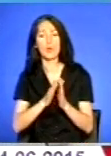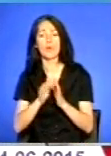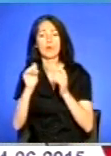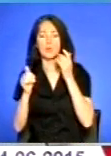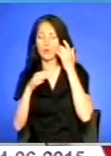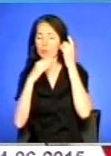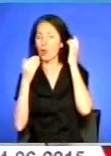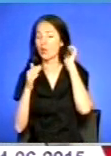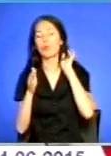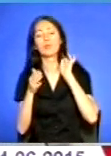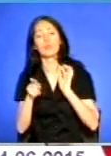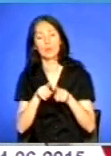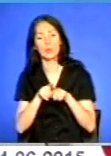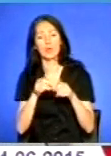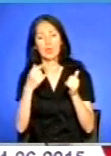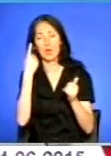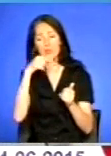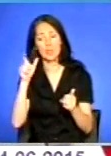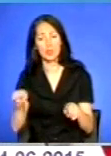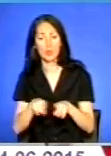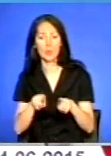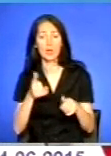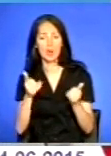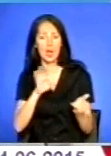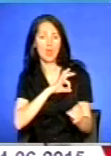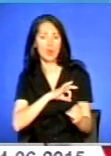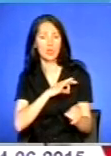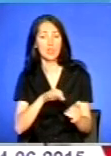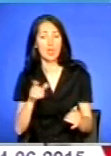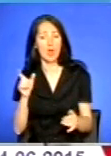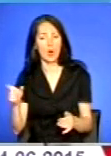між собою подібні для фізичних осіб, для юридичних осіб.